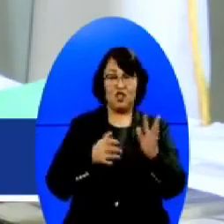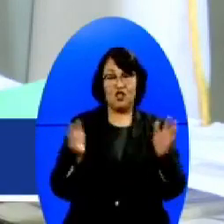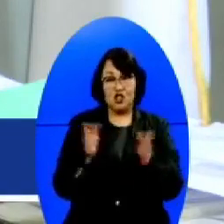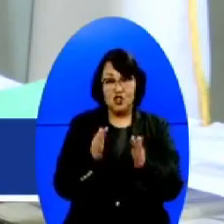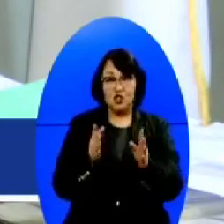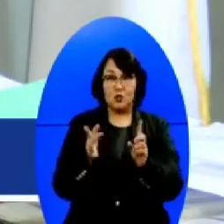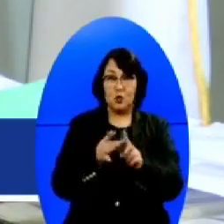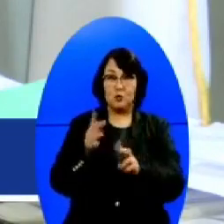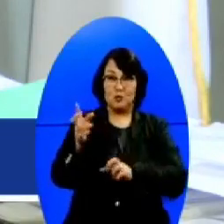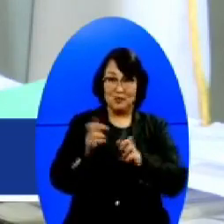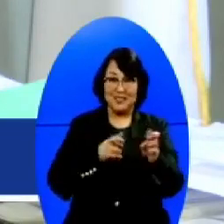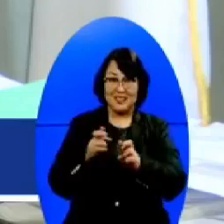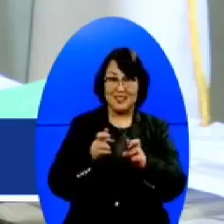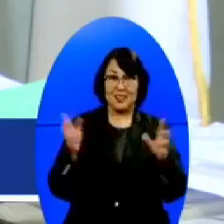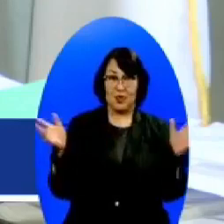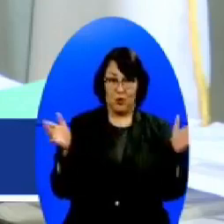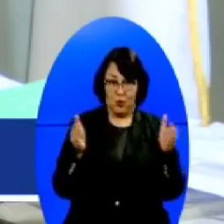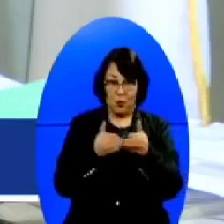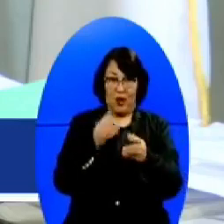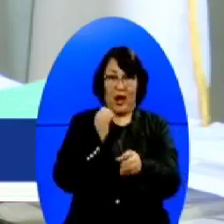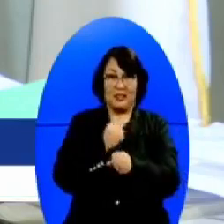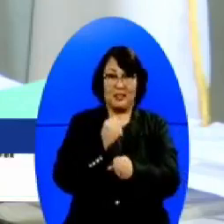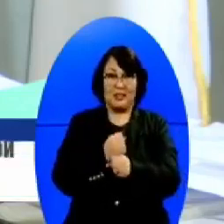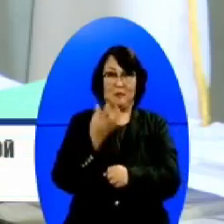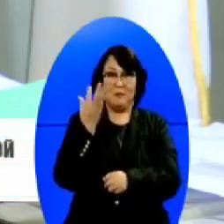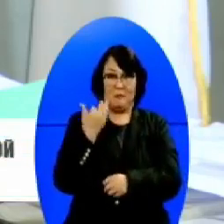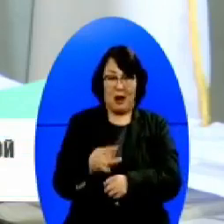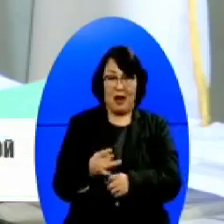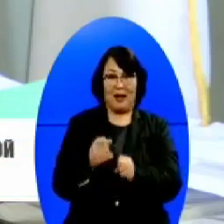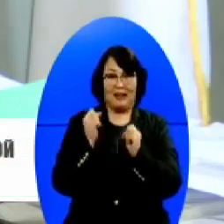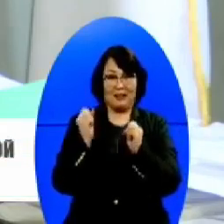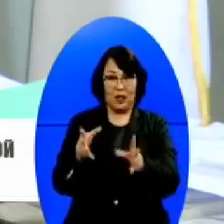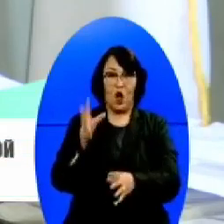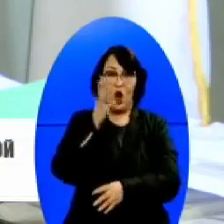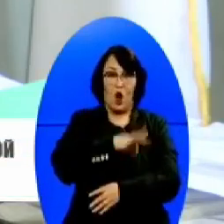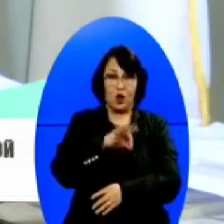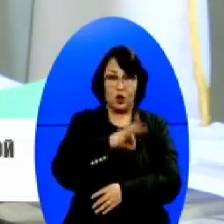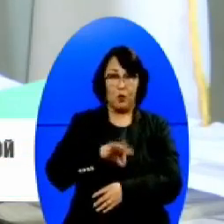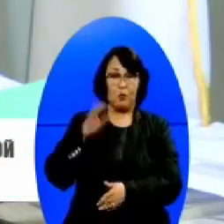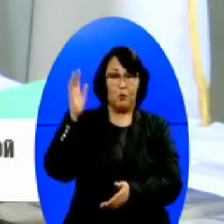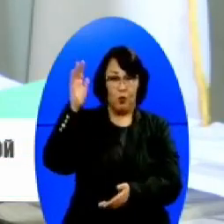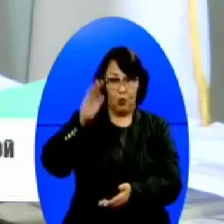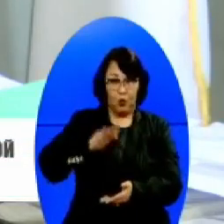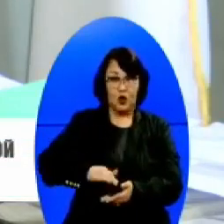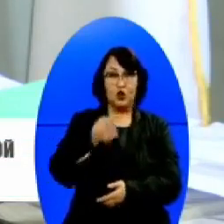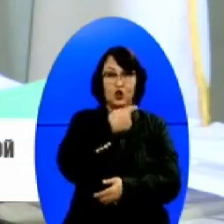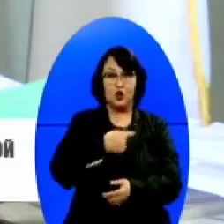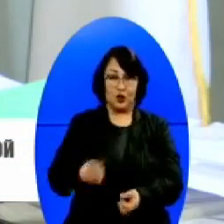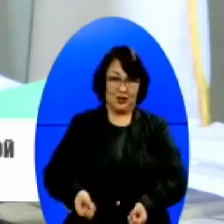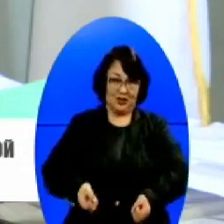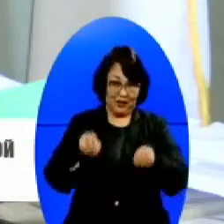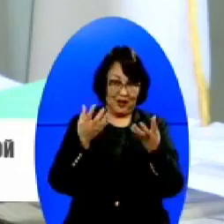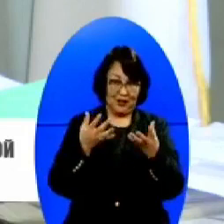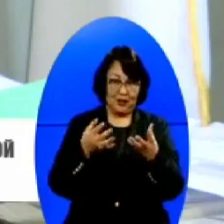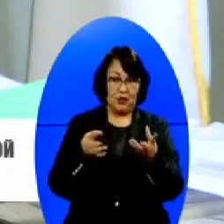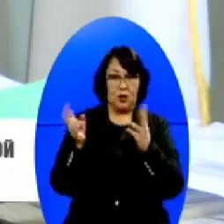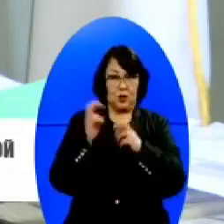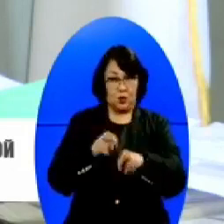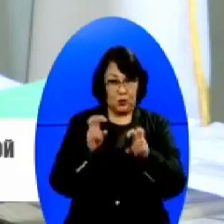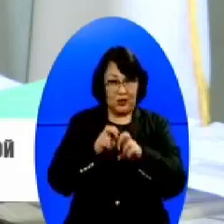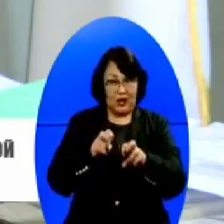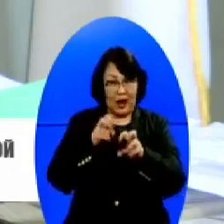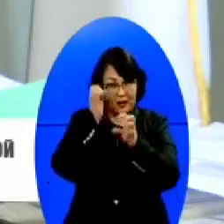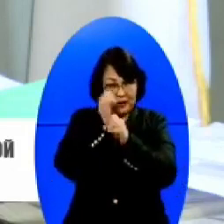ажлын байр алдагдах, орлого буурах гэх мэт ийм сөрөг үр дагавруудтай. Тэгэхээр аль болохоор судалгаа сэмжилгээ сайн